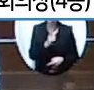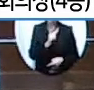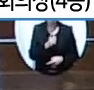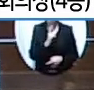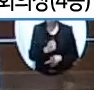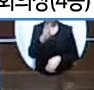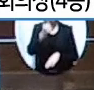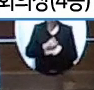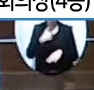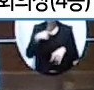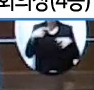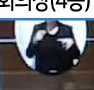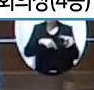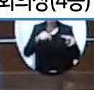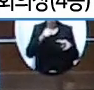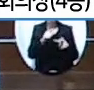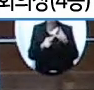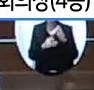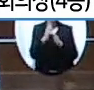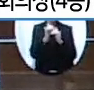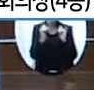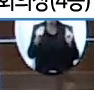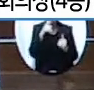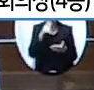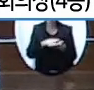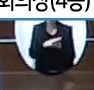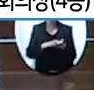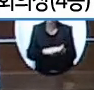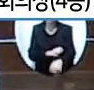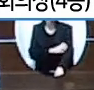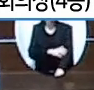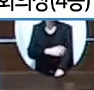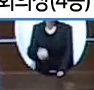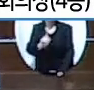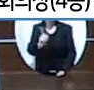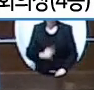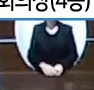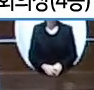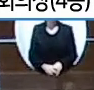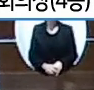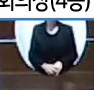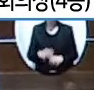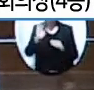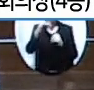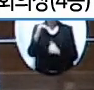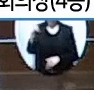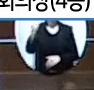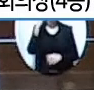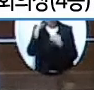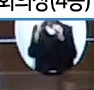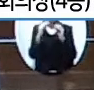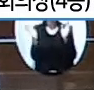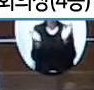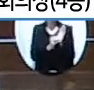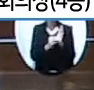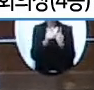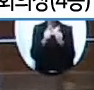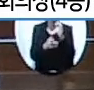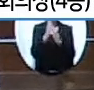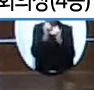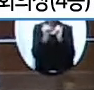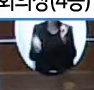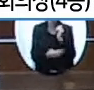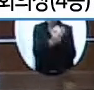지역 시민들이 물놀이를 하기 불편합니다. 라는 내용이었습니다. 안동